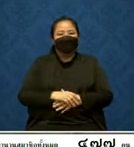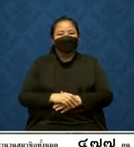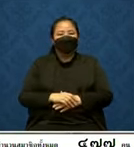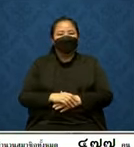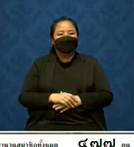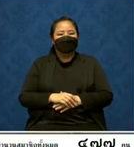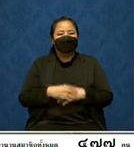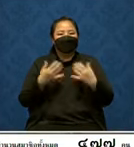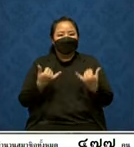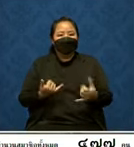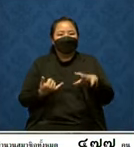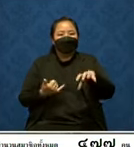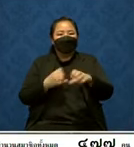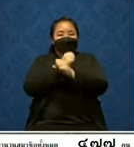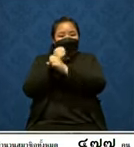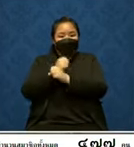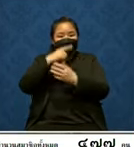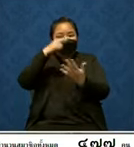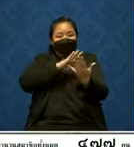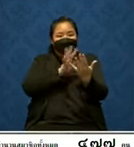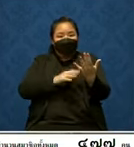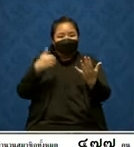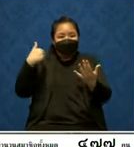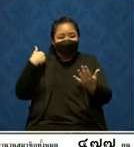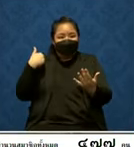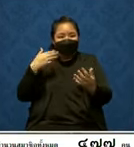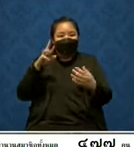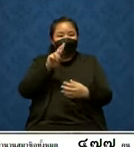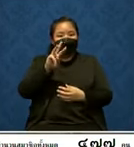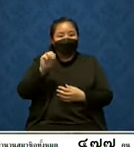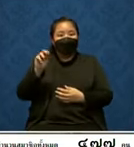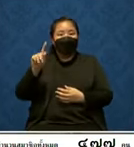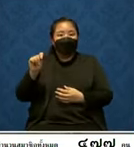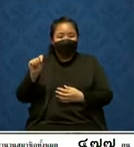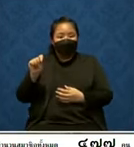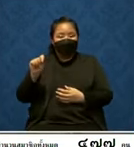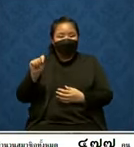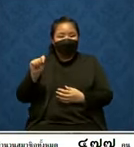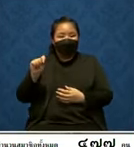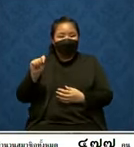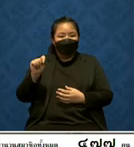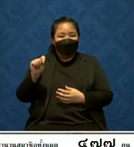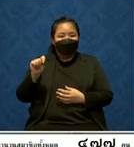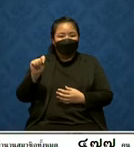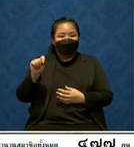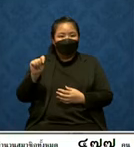องกันประเทศนี้มีรัฐมนตรีว่าการกระทรวงกลาโหม